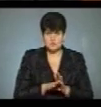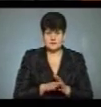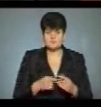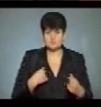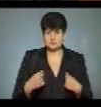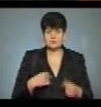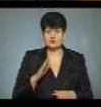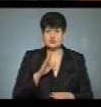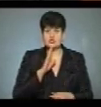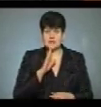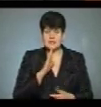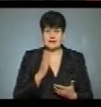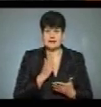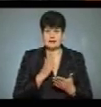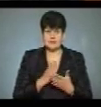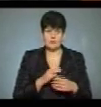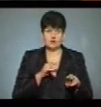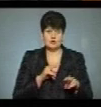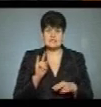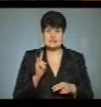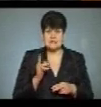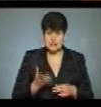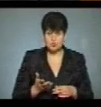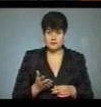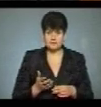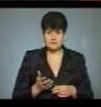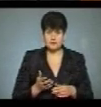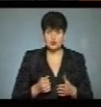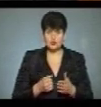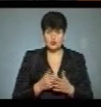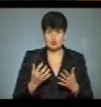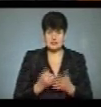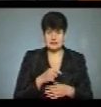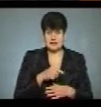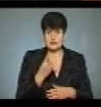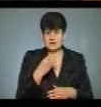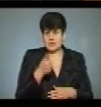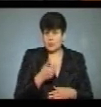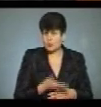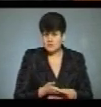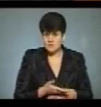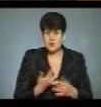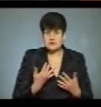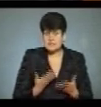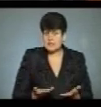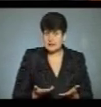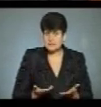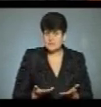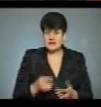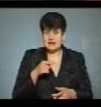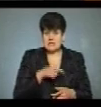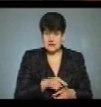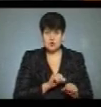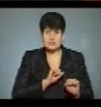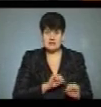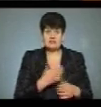і жінки, які перебувають по догляду за дитиною до досягнення неї трирічного віку, оскільки їхнього